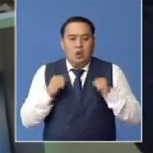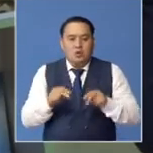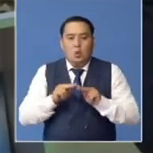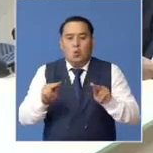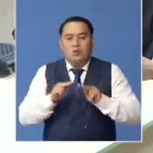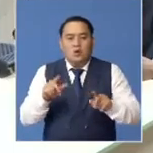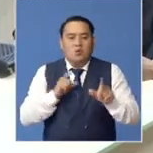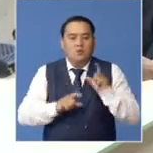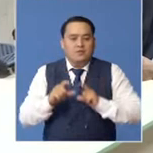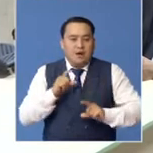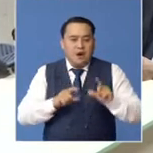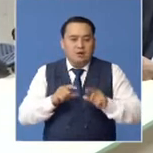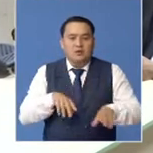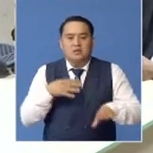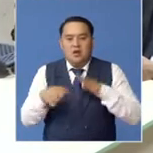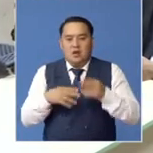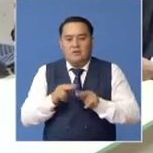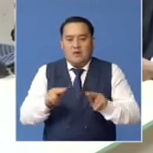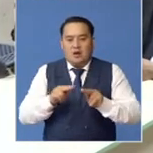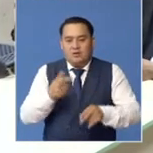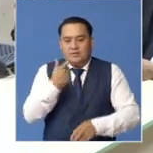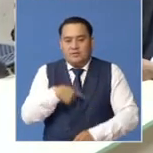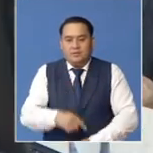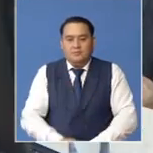преподавал в университете и тренировал своих воспитанников.